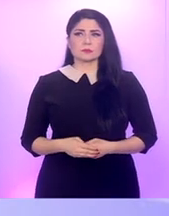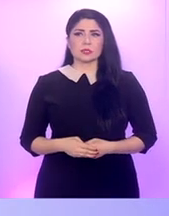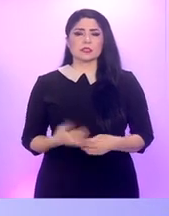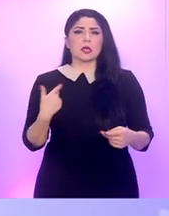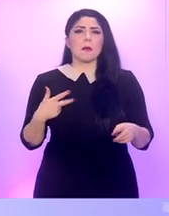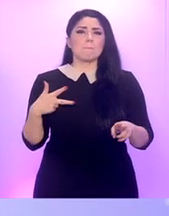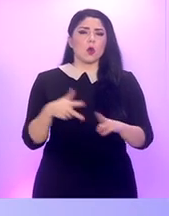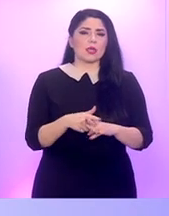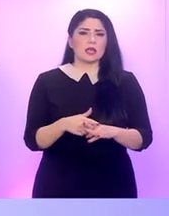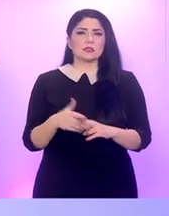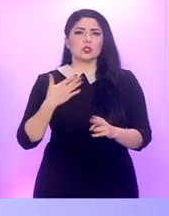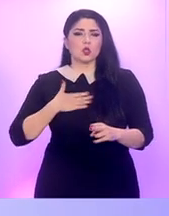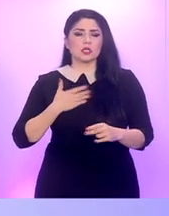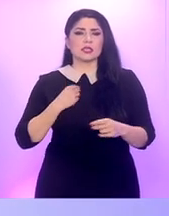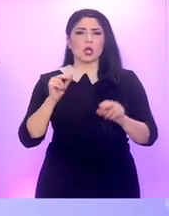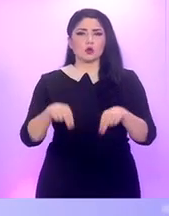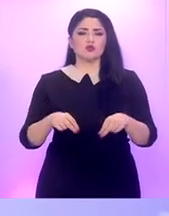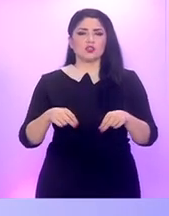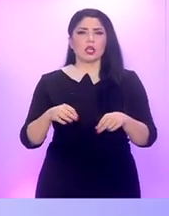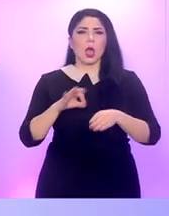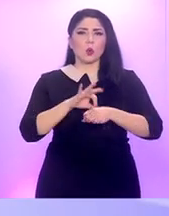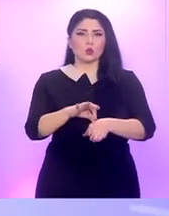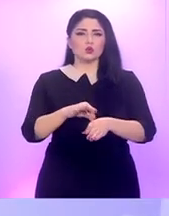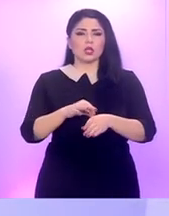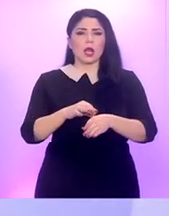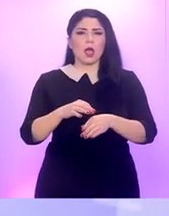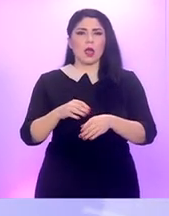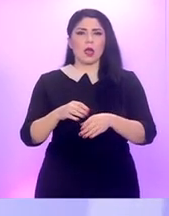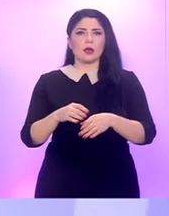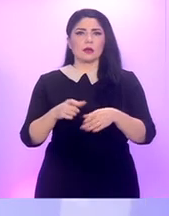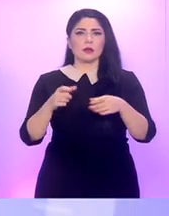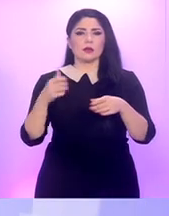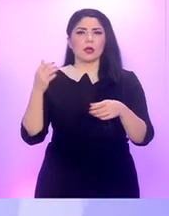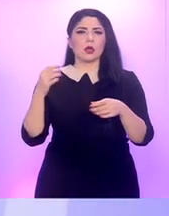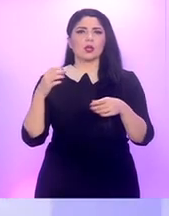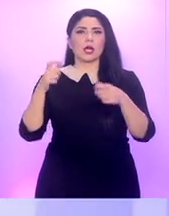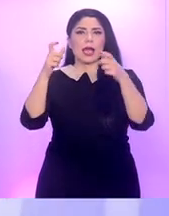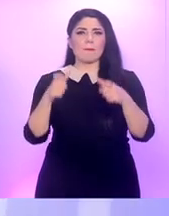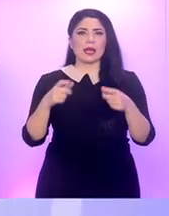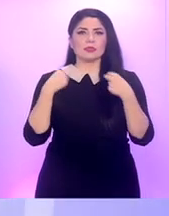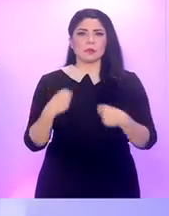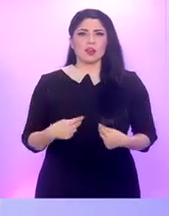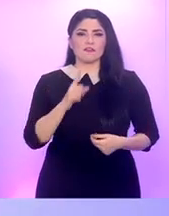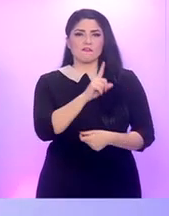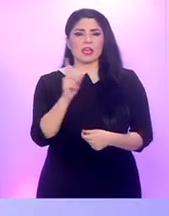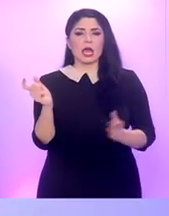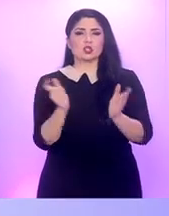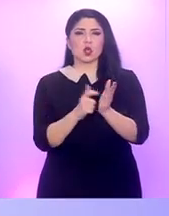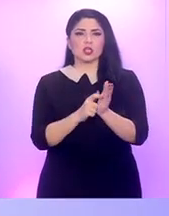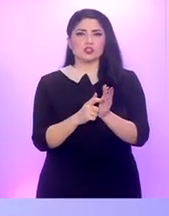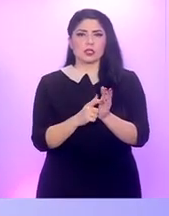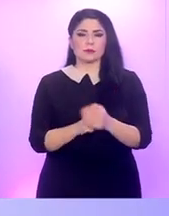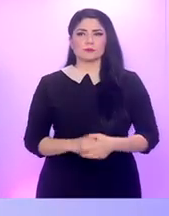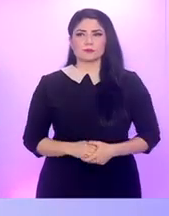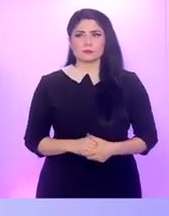șefia Camerei Deputaților, fiecare o revendicau pentru ei, domnul Orban